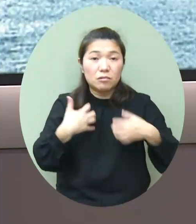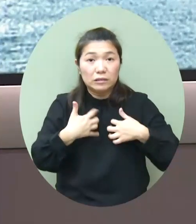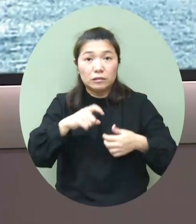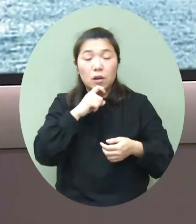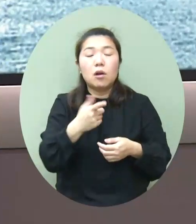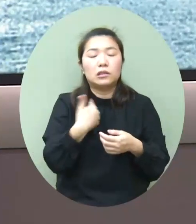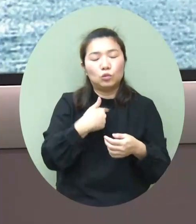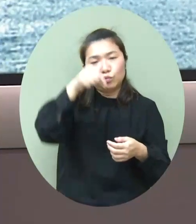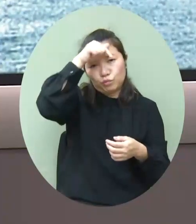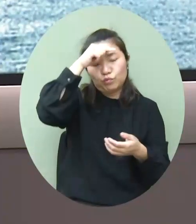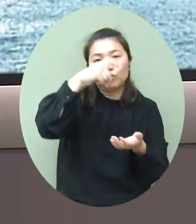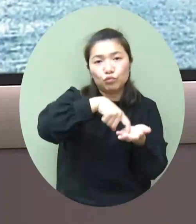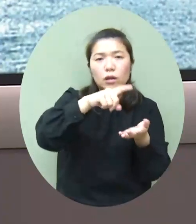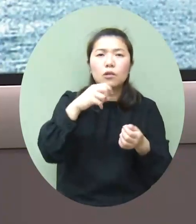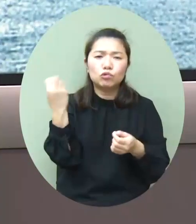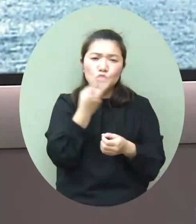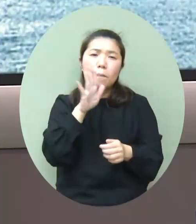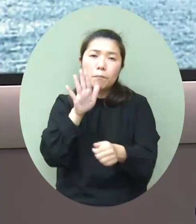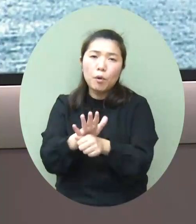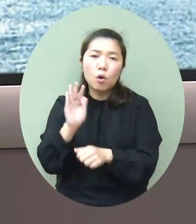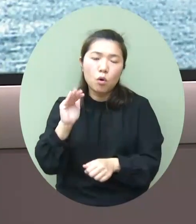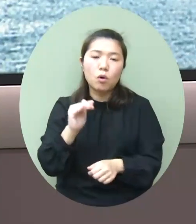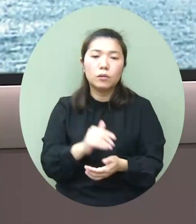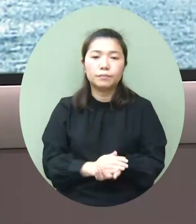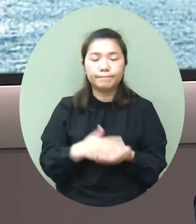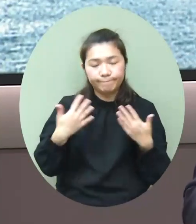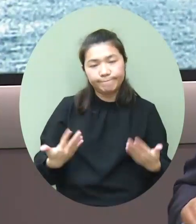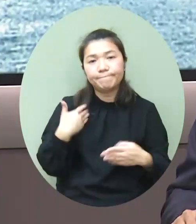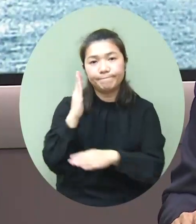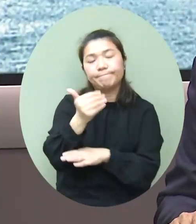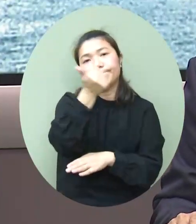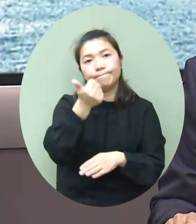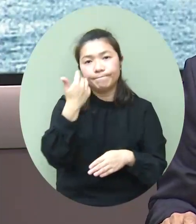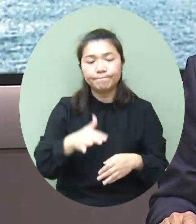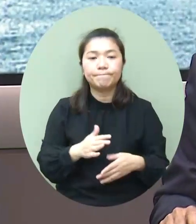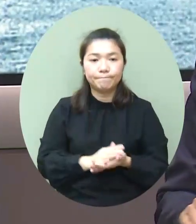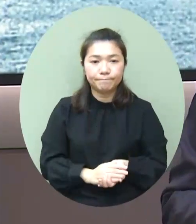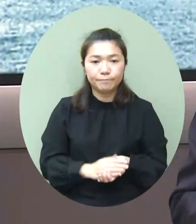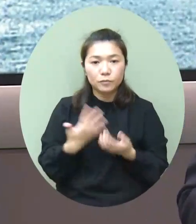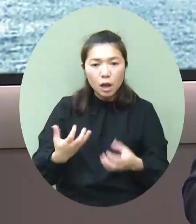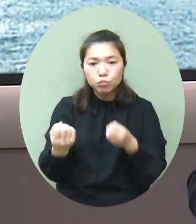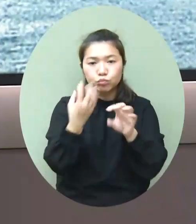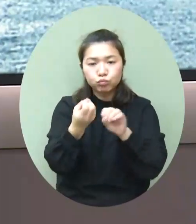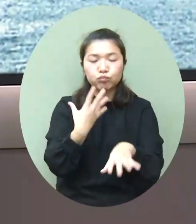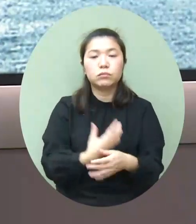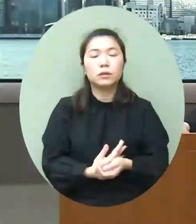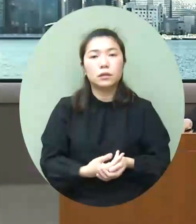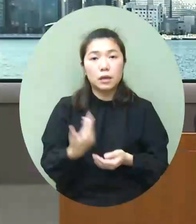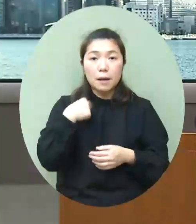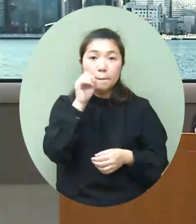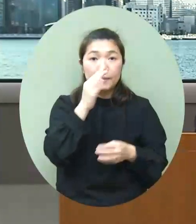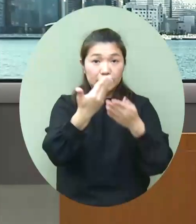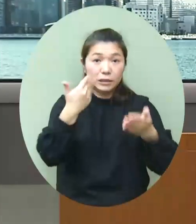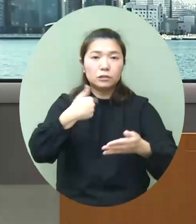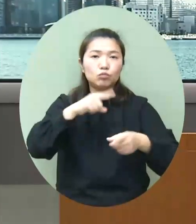情有变化，要联络医院看如何提供协助。 提问时， 以下是提问时